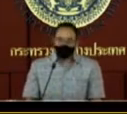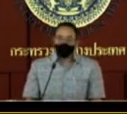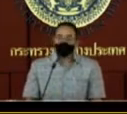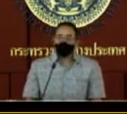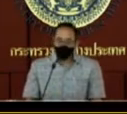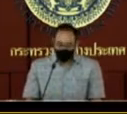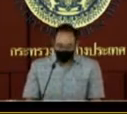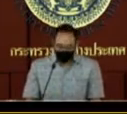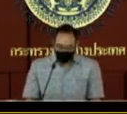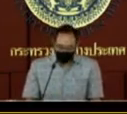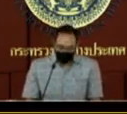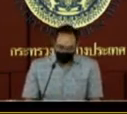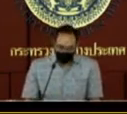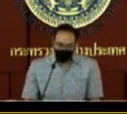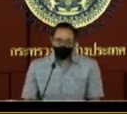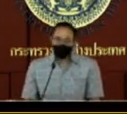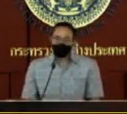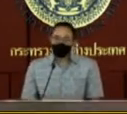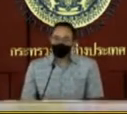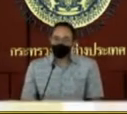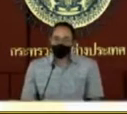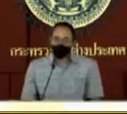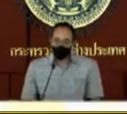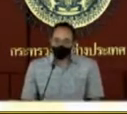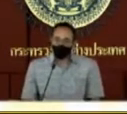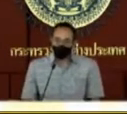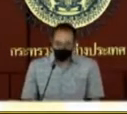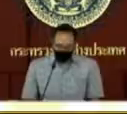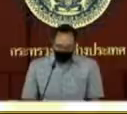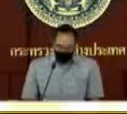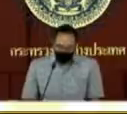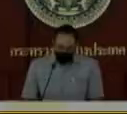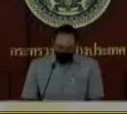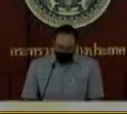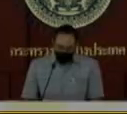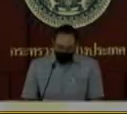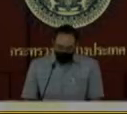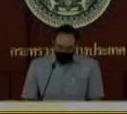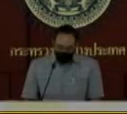ตั้งแต่คืนวันพรุ่งนี้ครับวันที่12พฤศจิกายนนะครับ